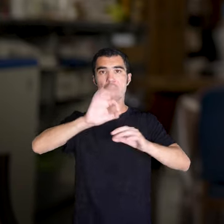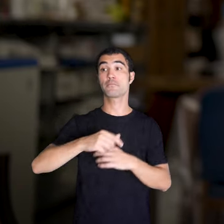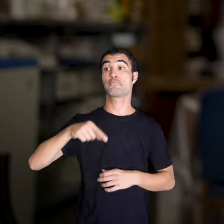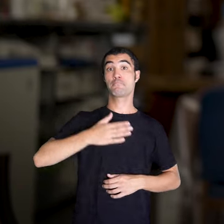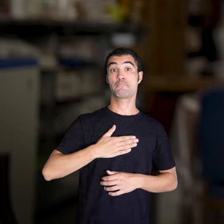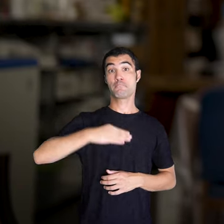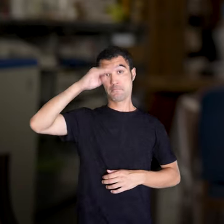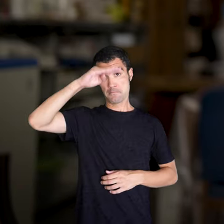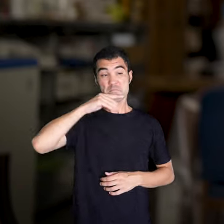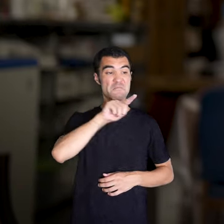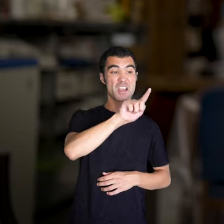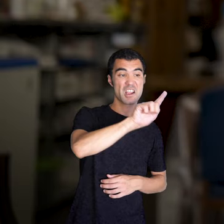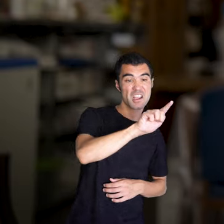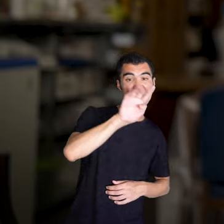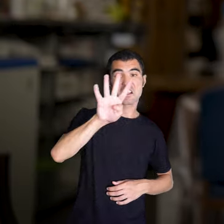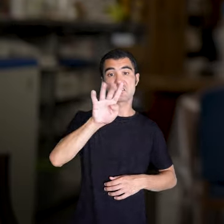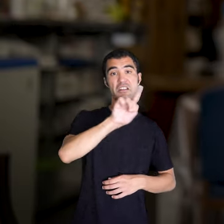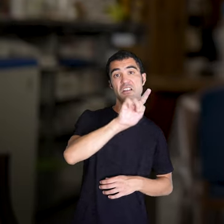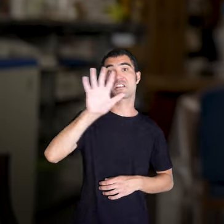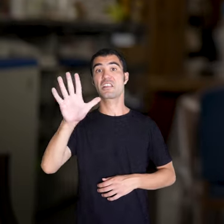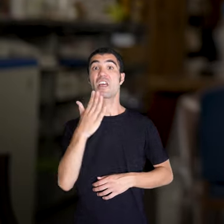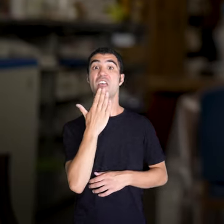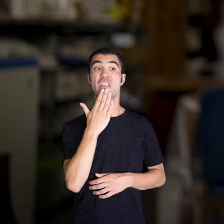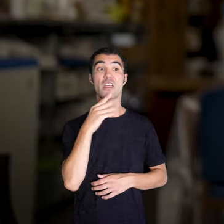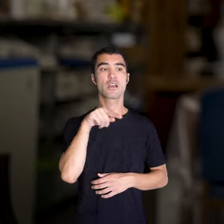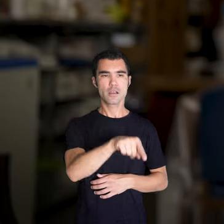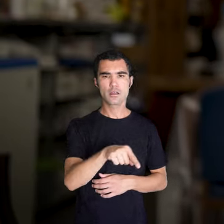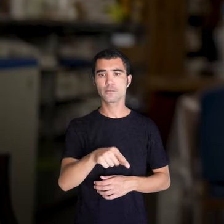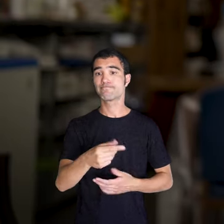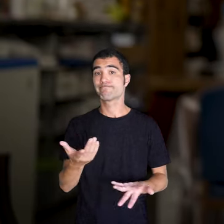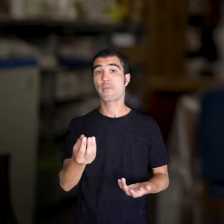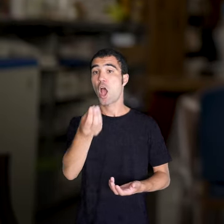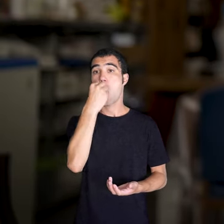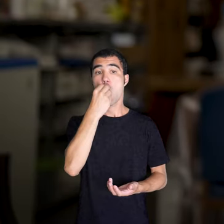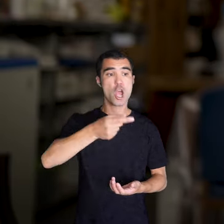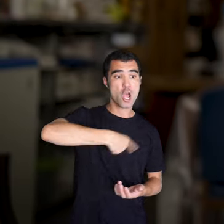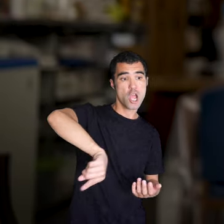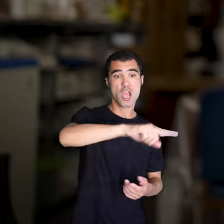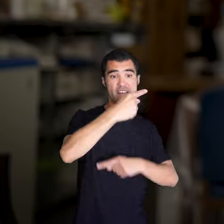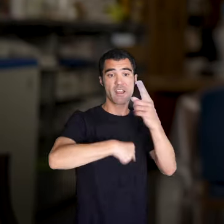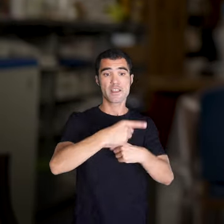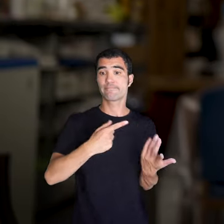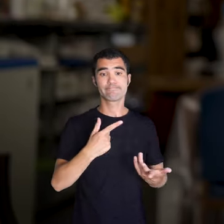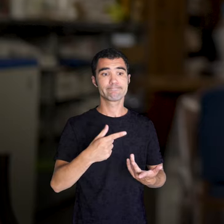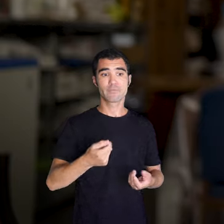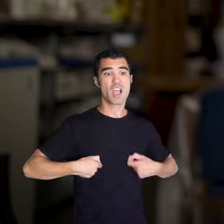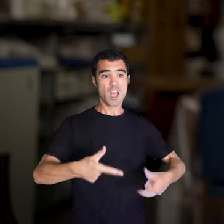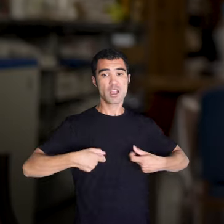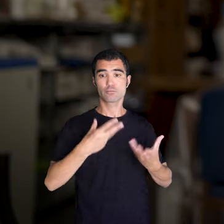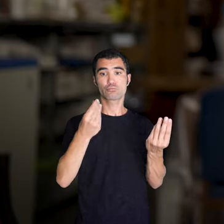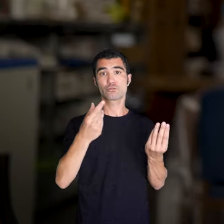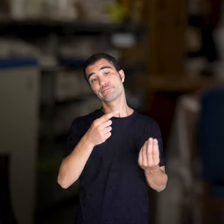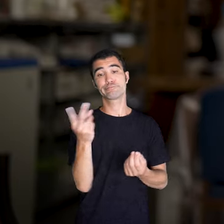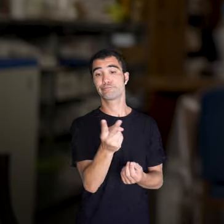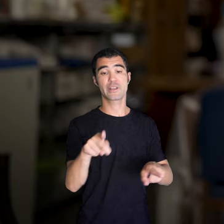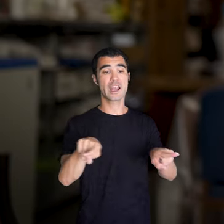quan tenia 14 o 15 anys, sí que per llevar boques de davant, pues, com el seu germà major, també en Joan, se'n van anar cap a França